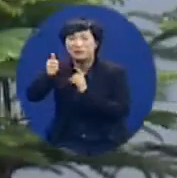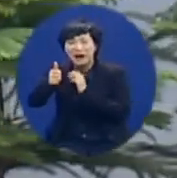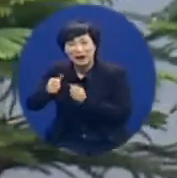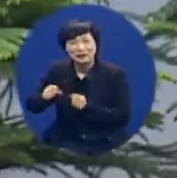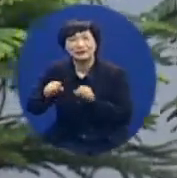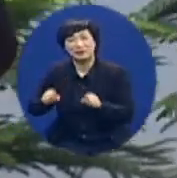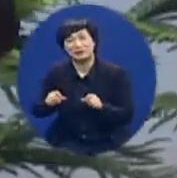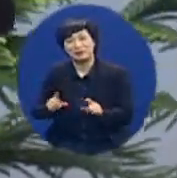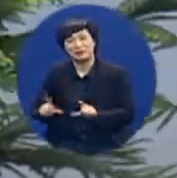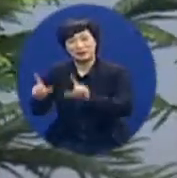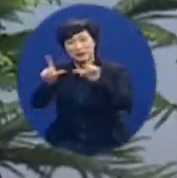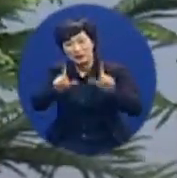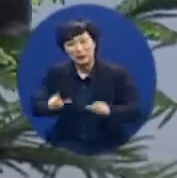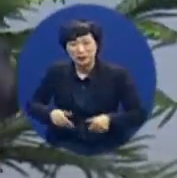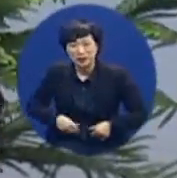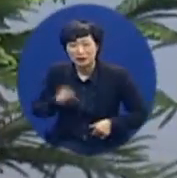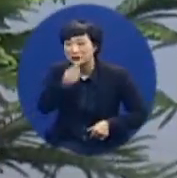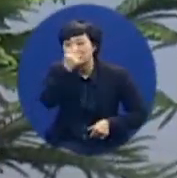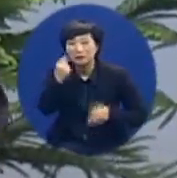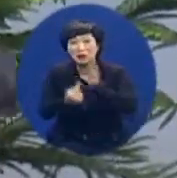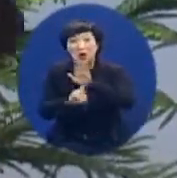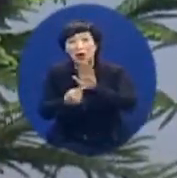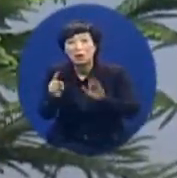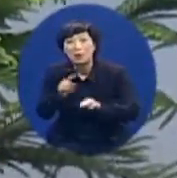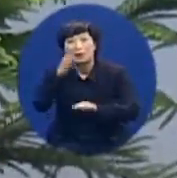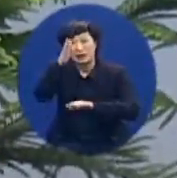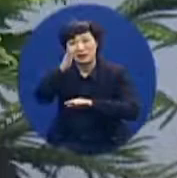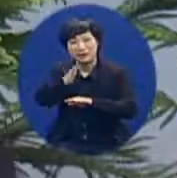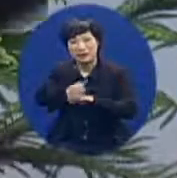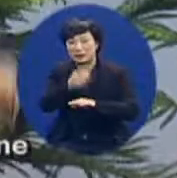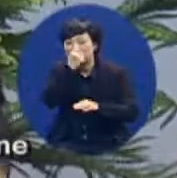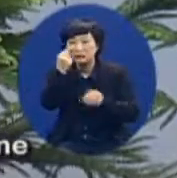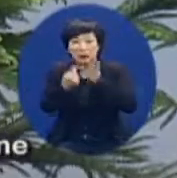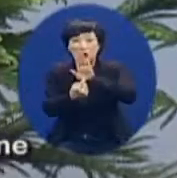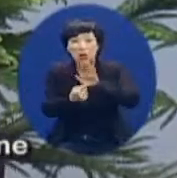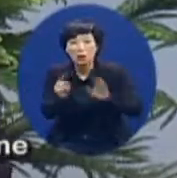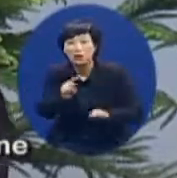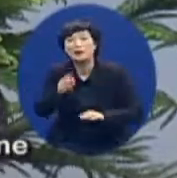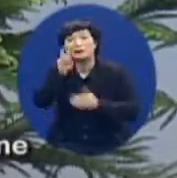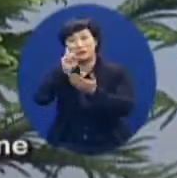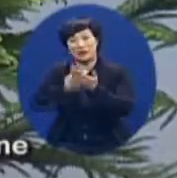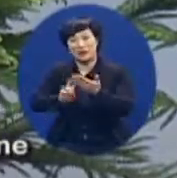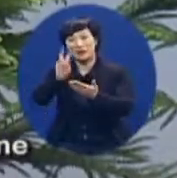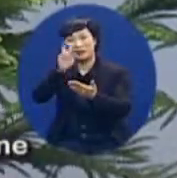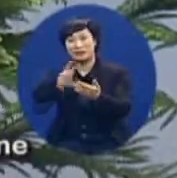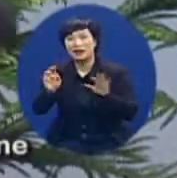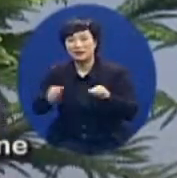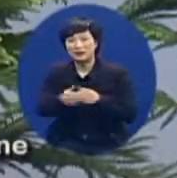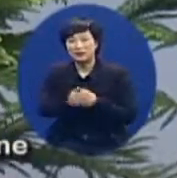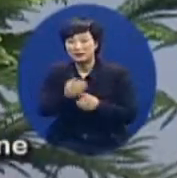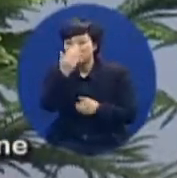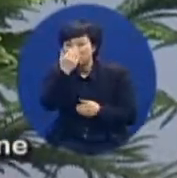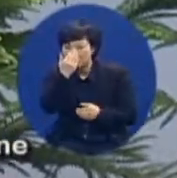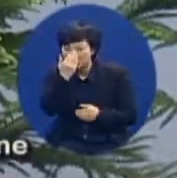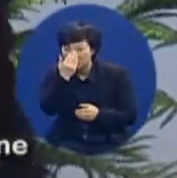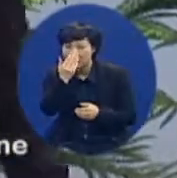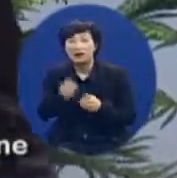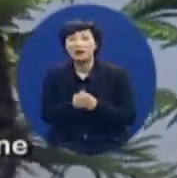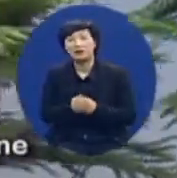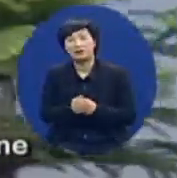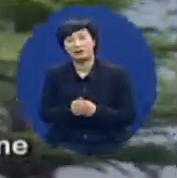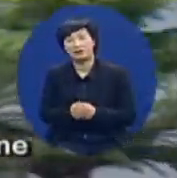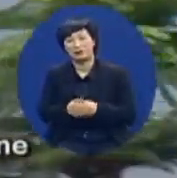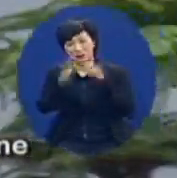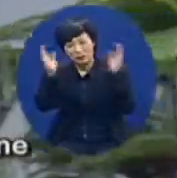아멘 그 증거가 감사야 아멘 그 증거가 찬양이야기 그가 겸손이 아멘